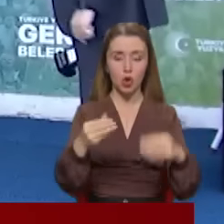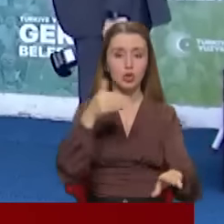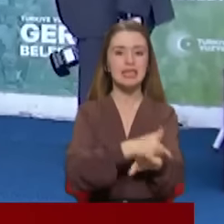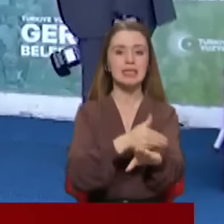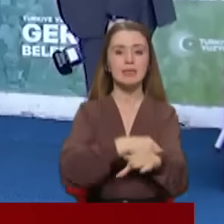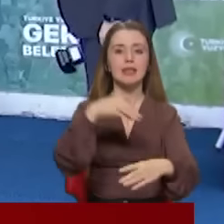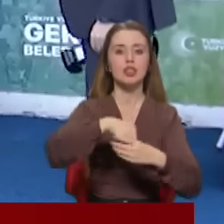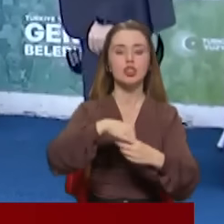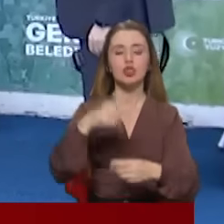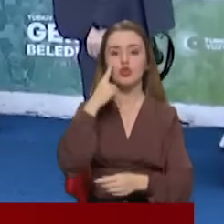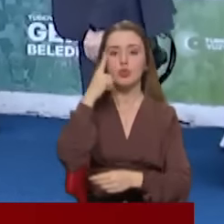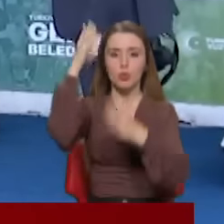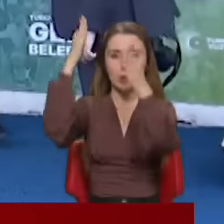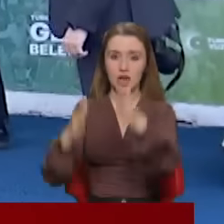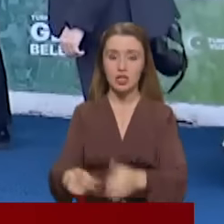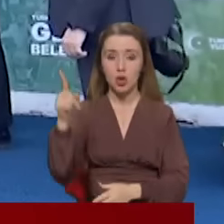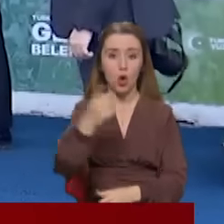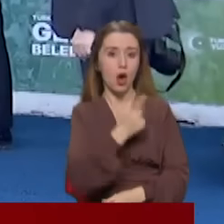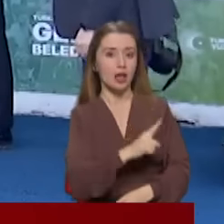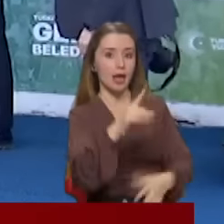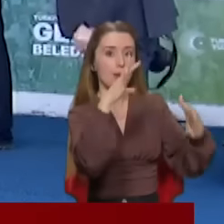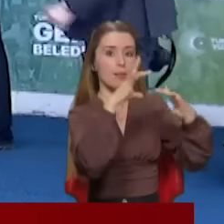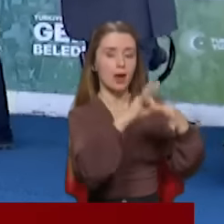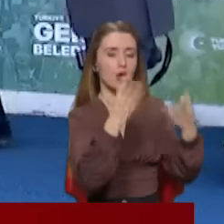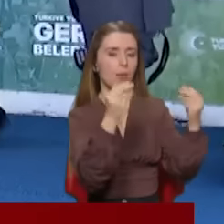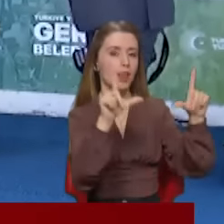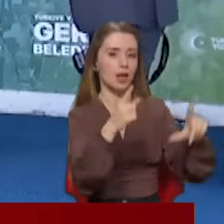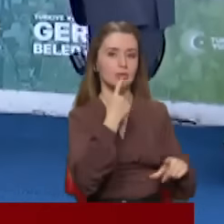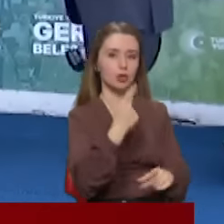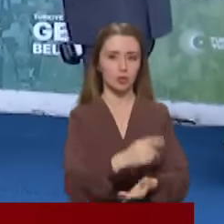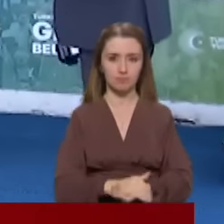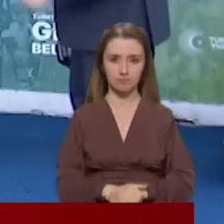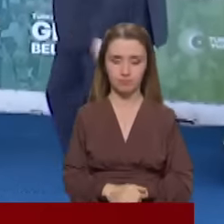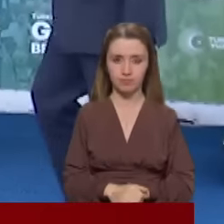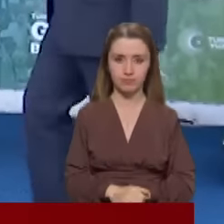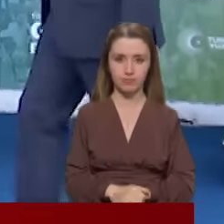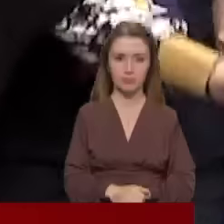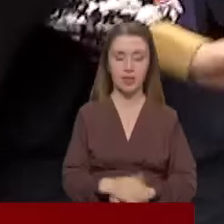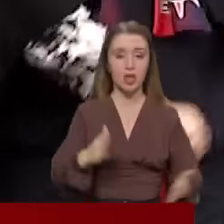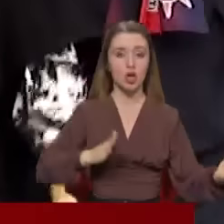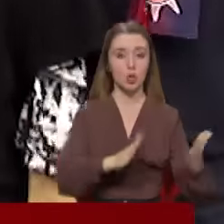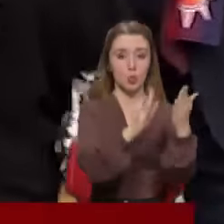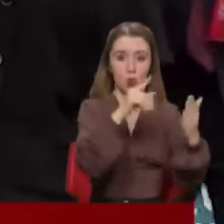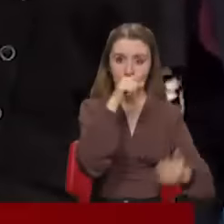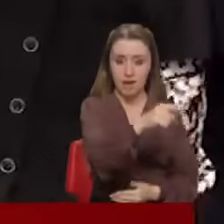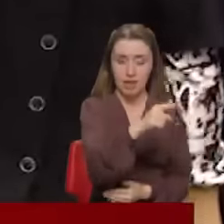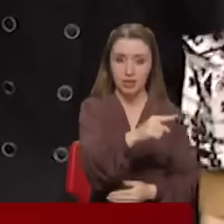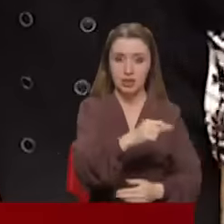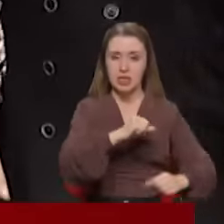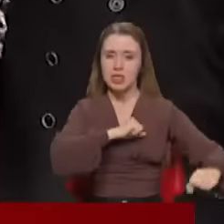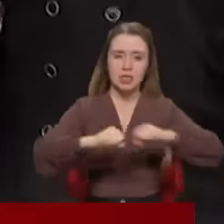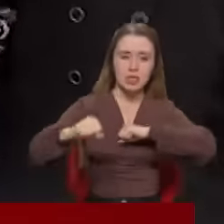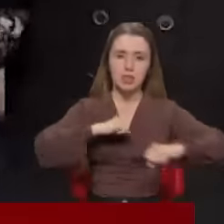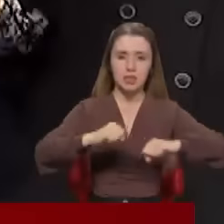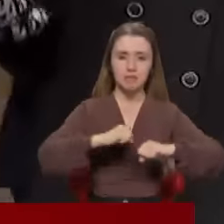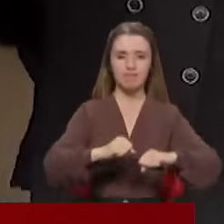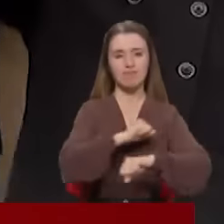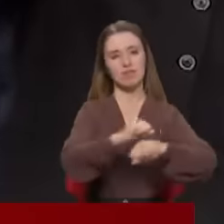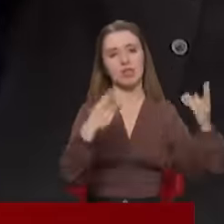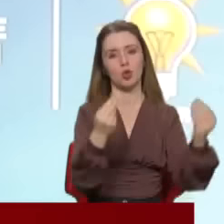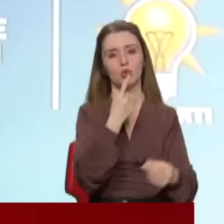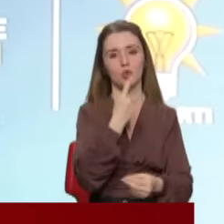için Cumhurbaşkanı'nın eli adayın üzerinde olmalı cümlesi dikkat çekti. Muhalefeti ise hırslarına kurban oldular